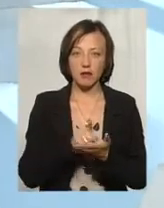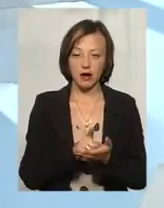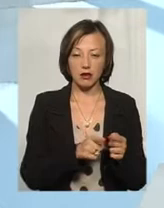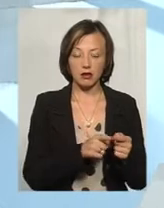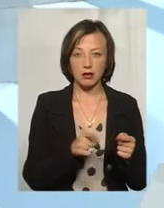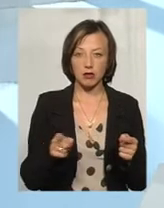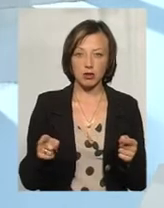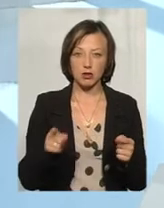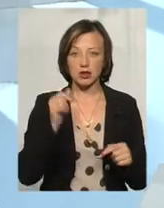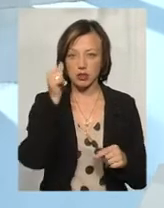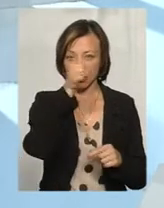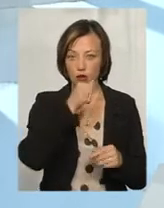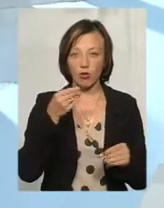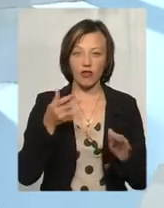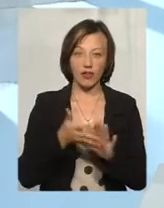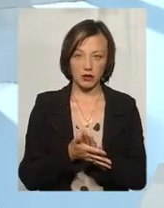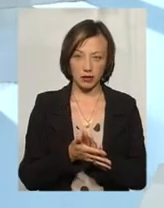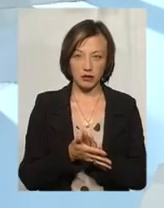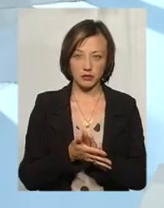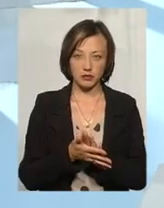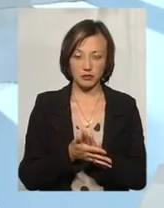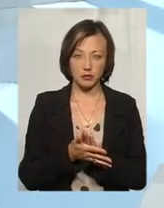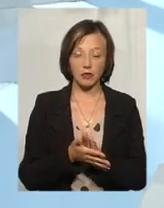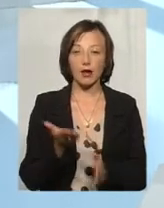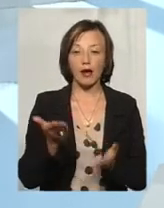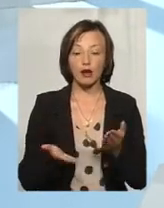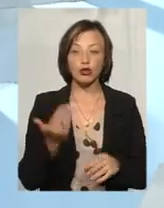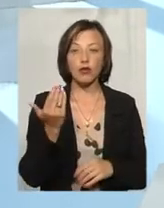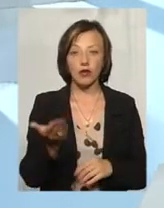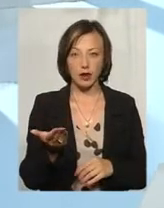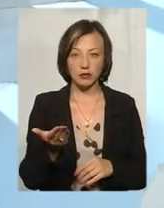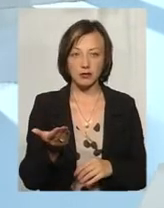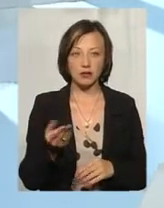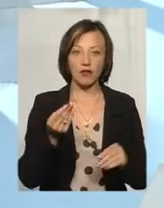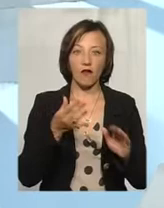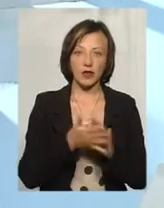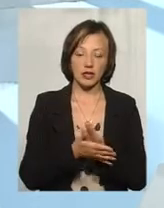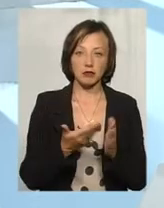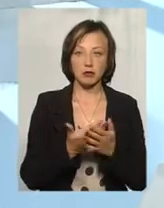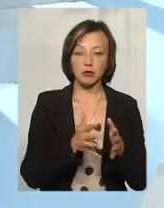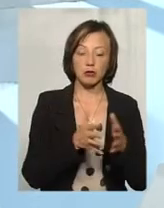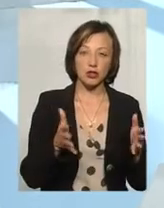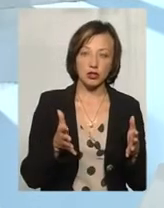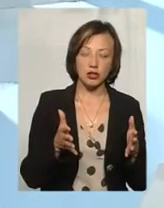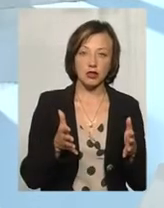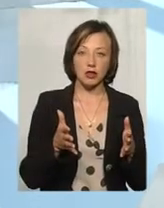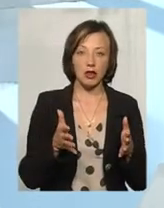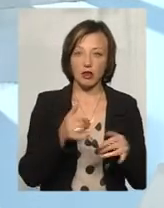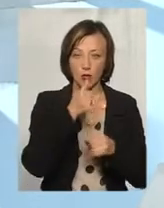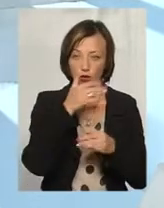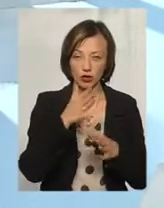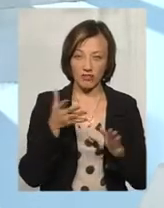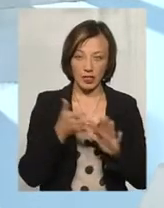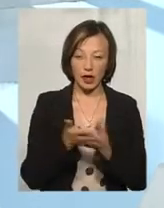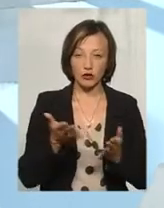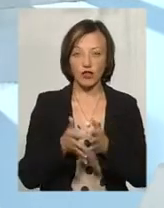на протязі року витратити цих 100 одиниць. Якщо ви витратити, ну, більше ви витратити не можете.